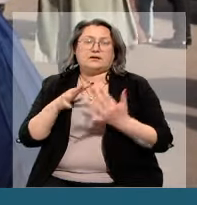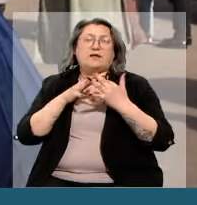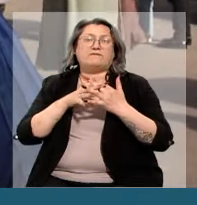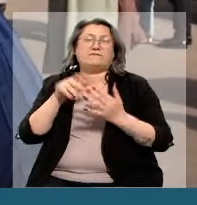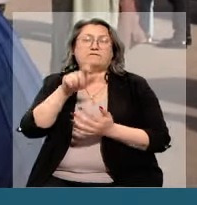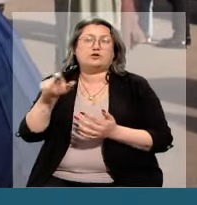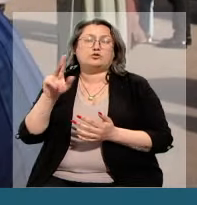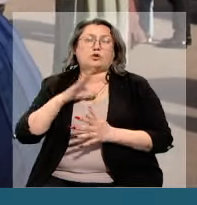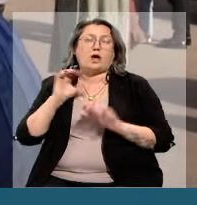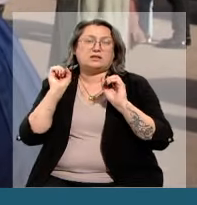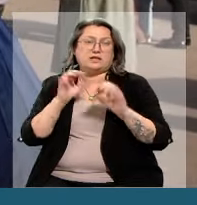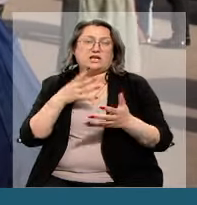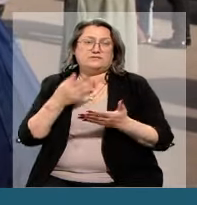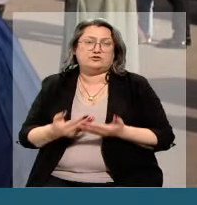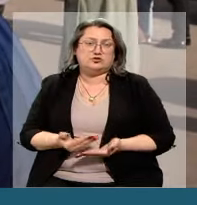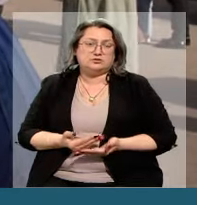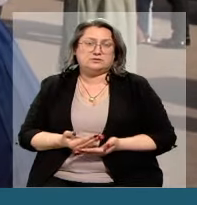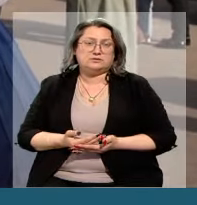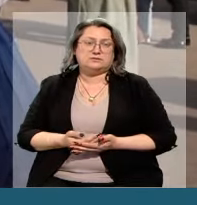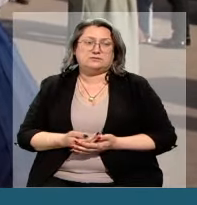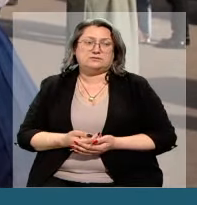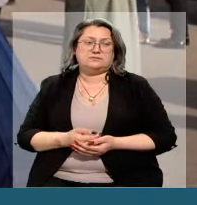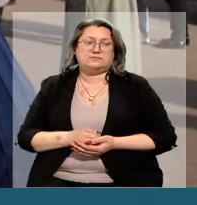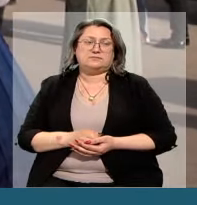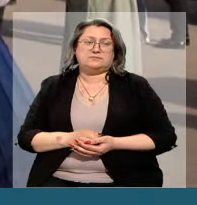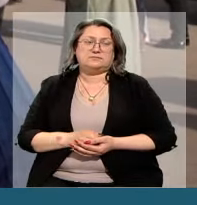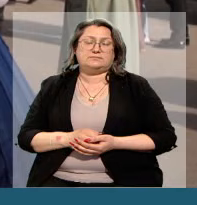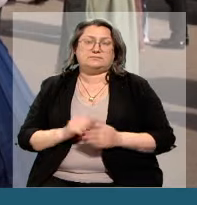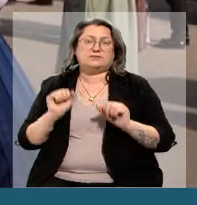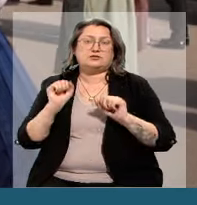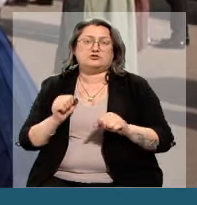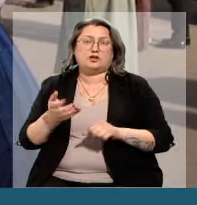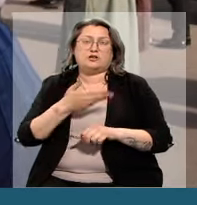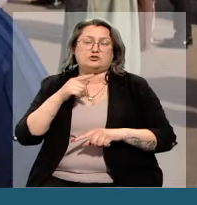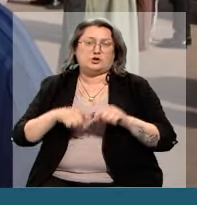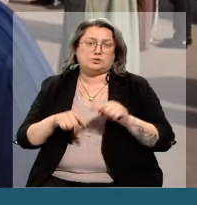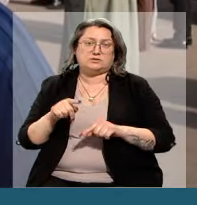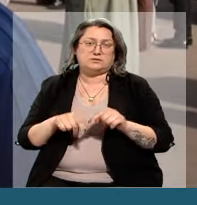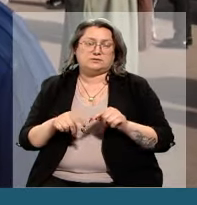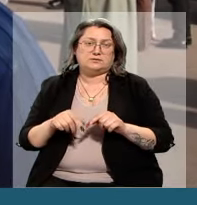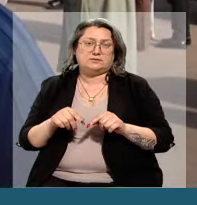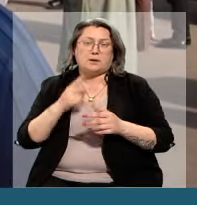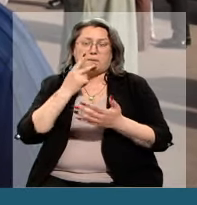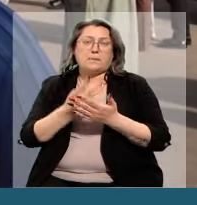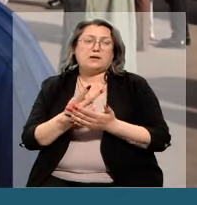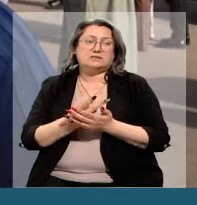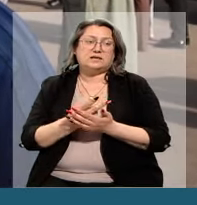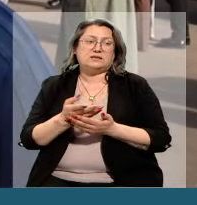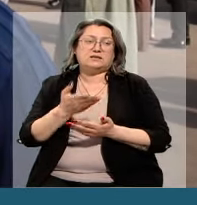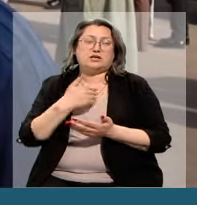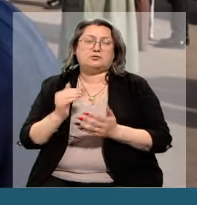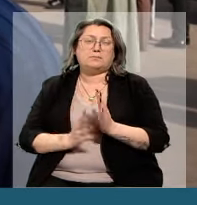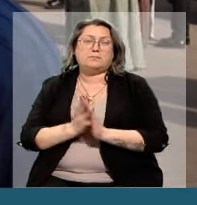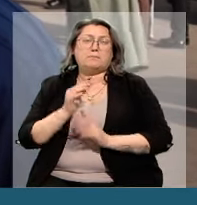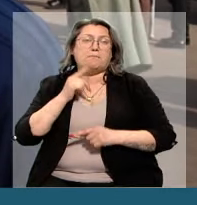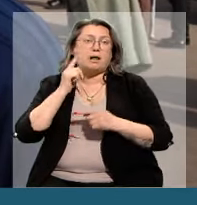фронтовиков, которые отдали жизнь в защите нашей Родины, показать нашей